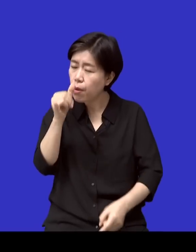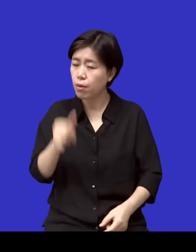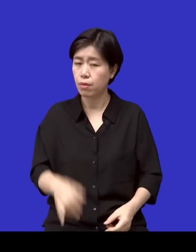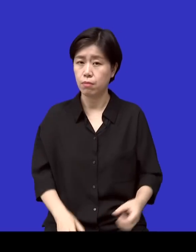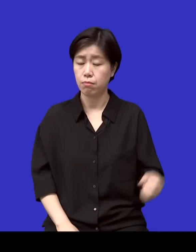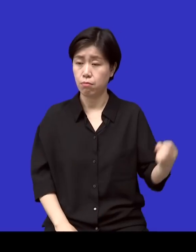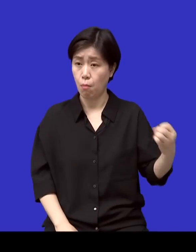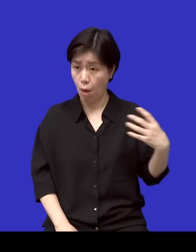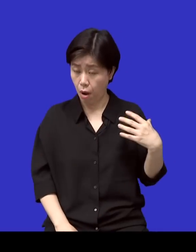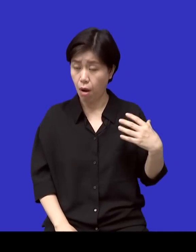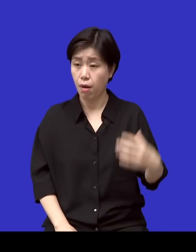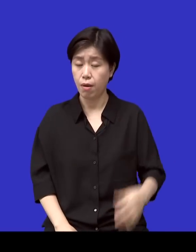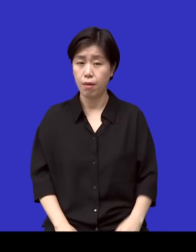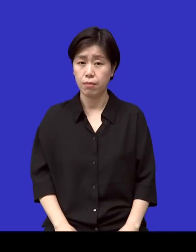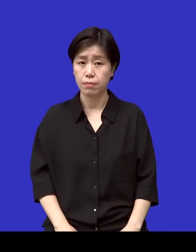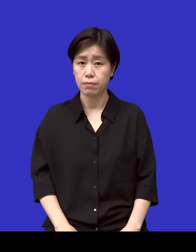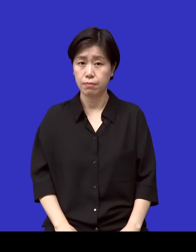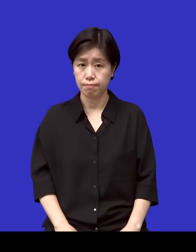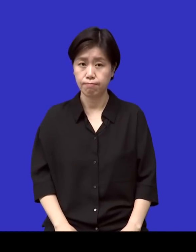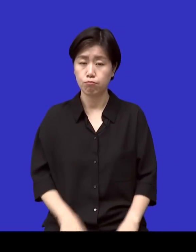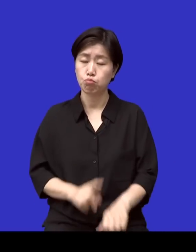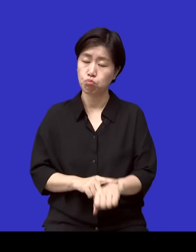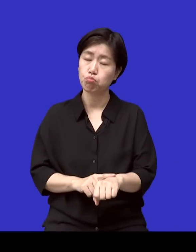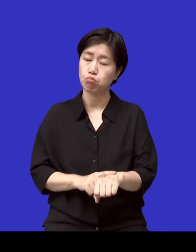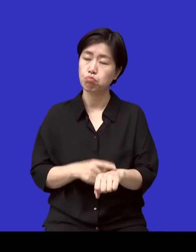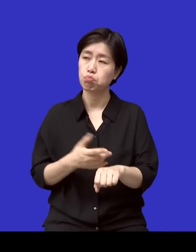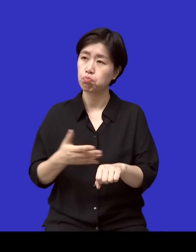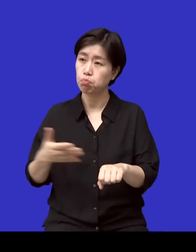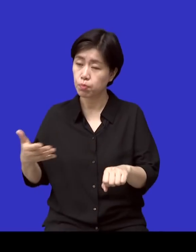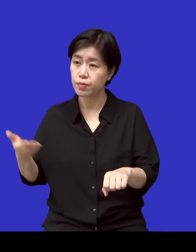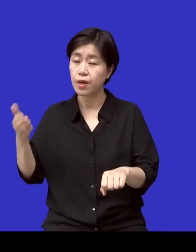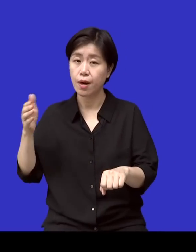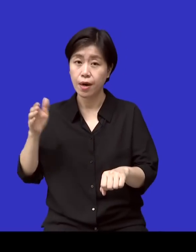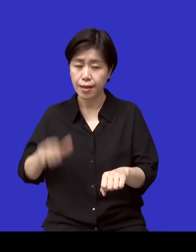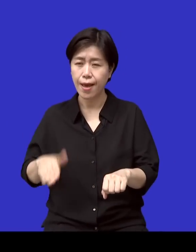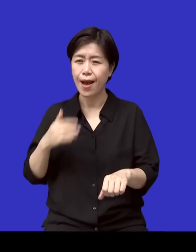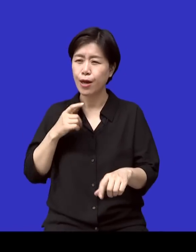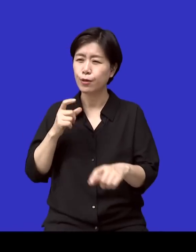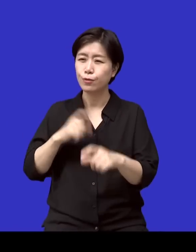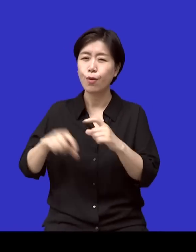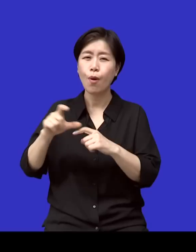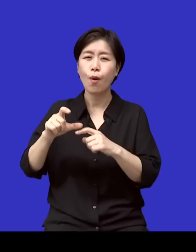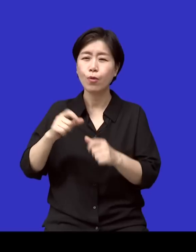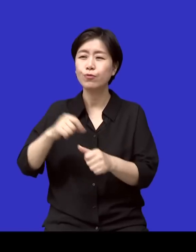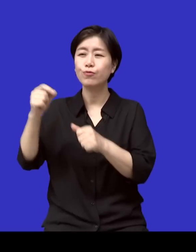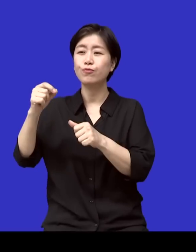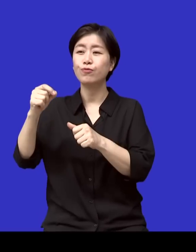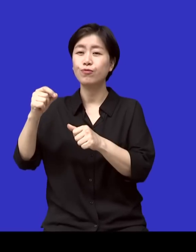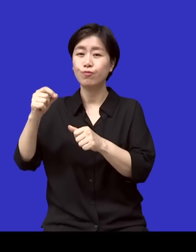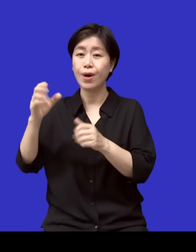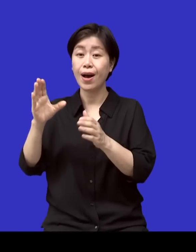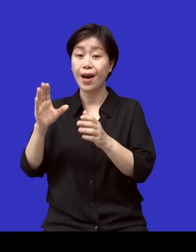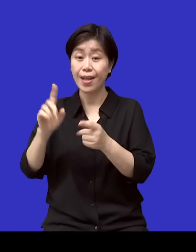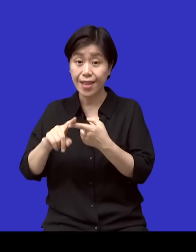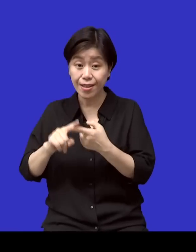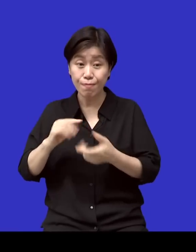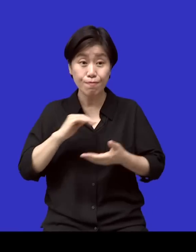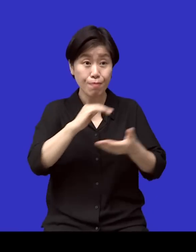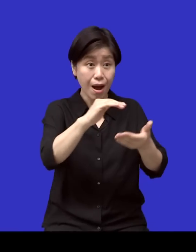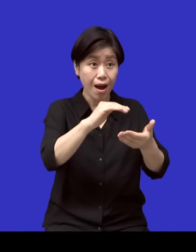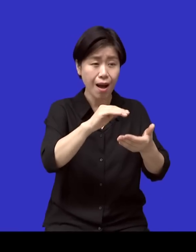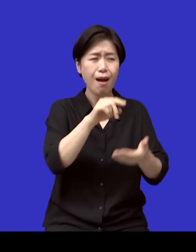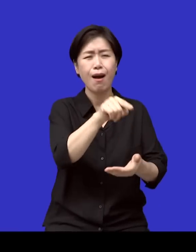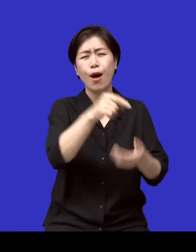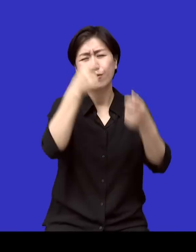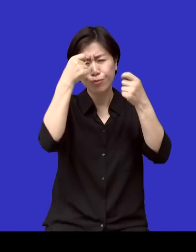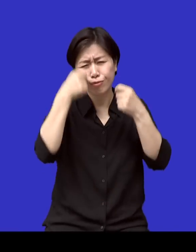이제 추가 선발 전화를 받고 가장 먼저 할머니께 전화를 드렸는데 같이 우셨어요. 네, 같이 막